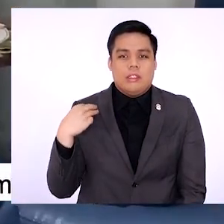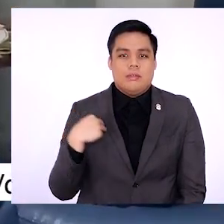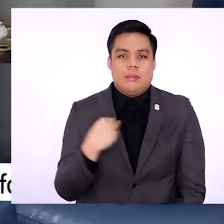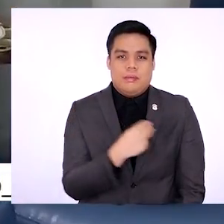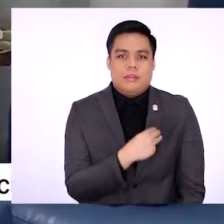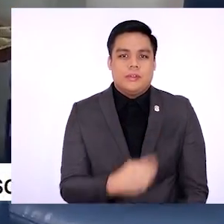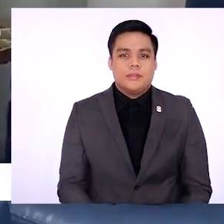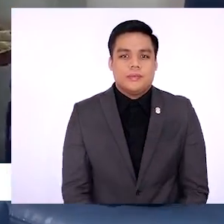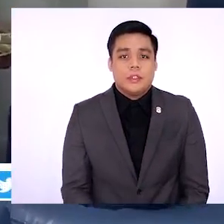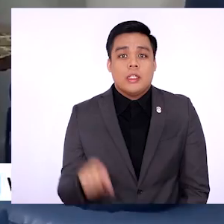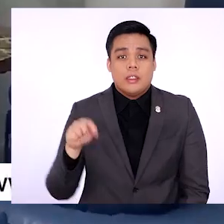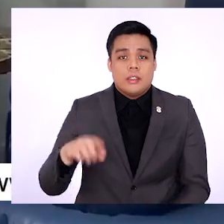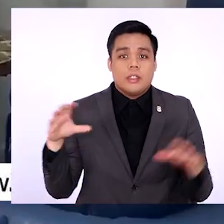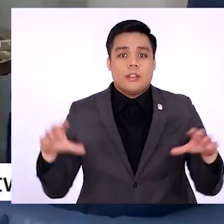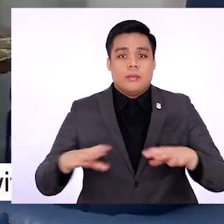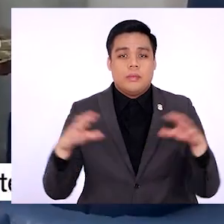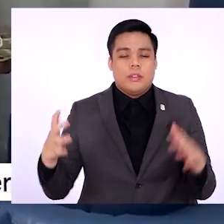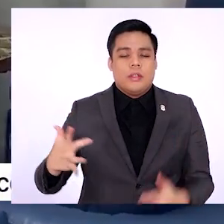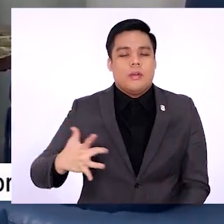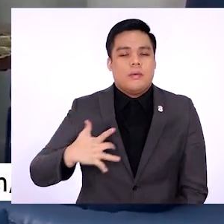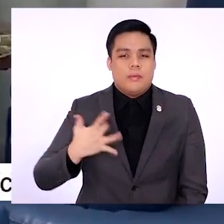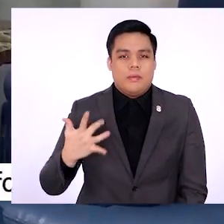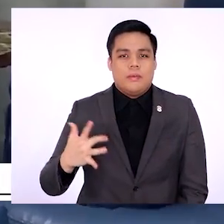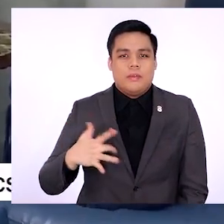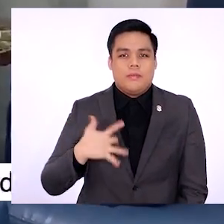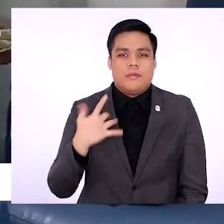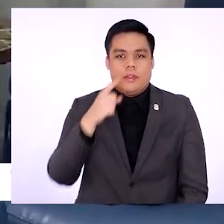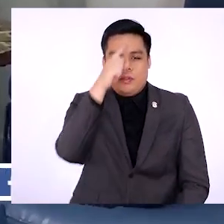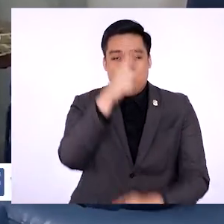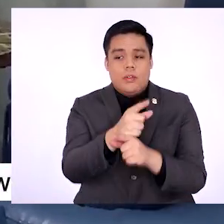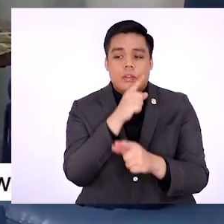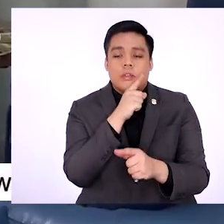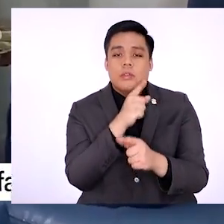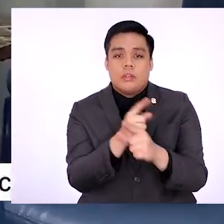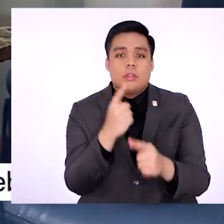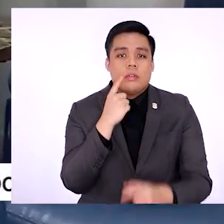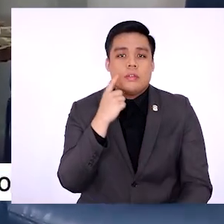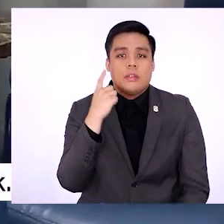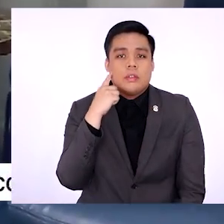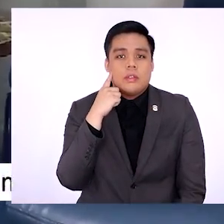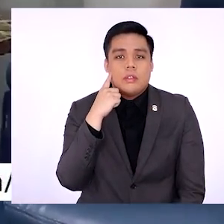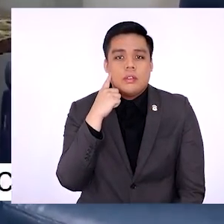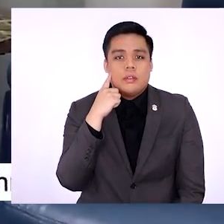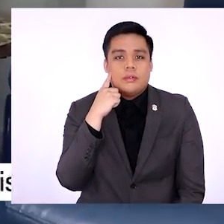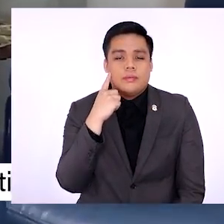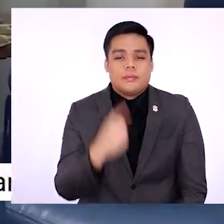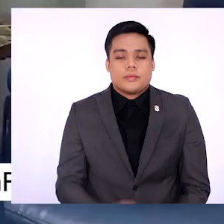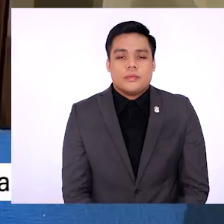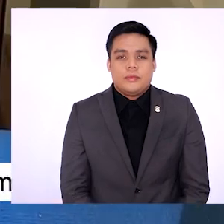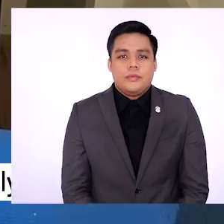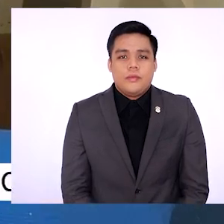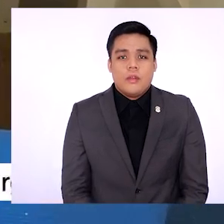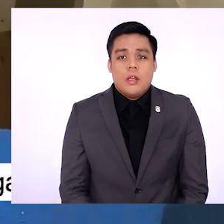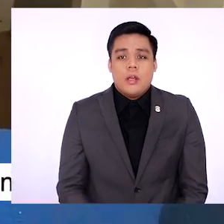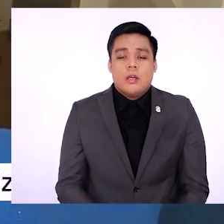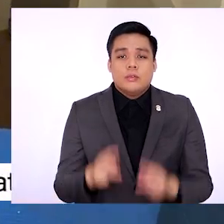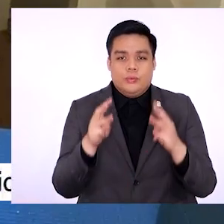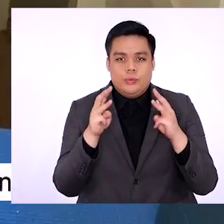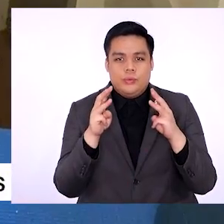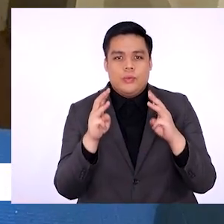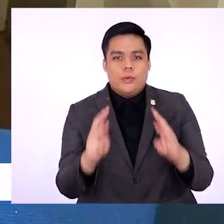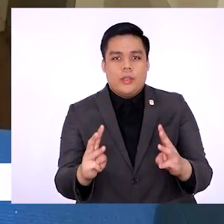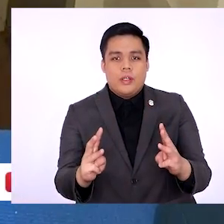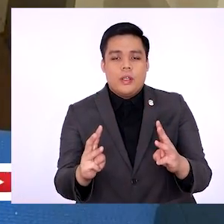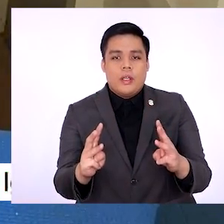mga ganitong aktibidad na ipadarama natin sa mga kapatid nating deaf na sila ay hindi naiiba sa atin. Sa paraang ito,